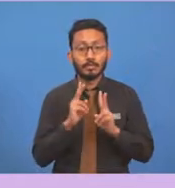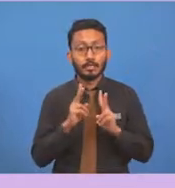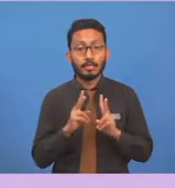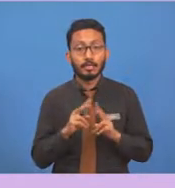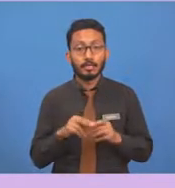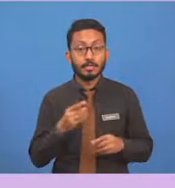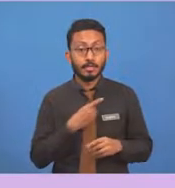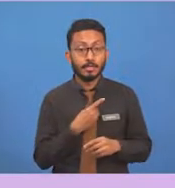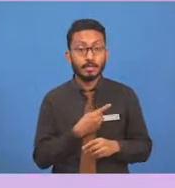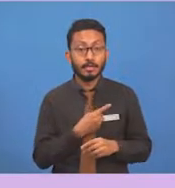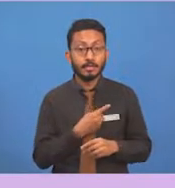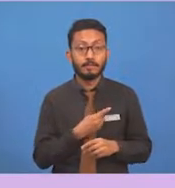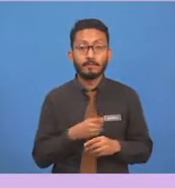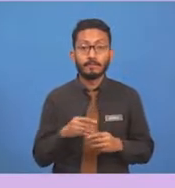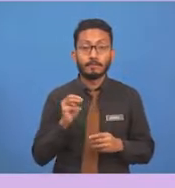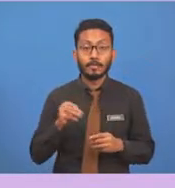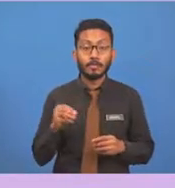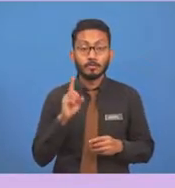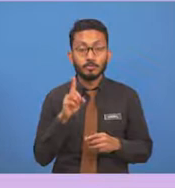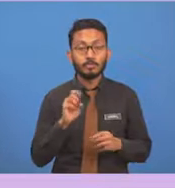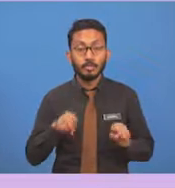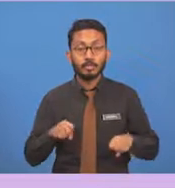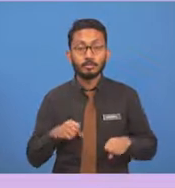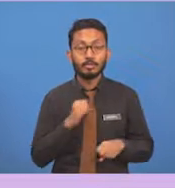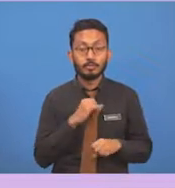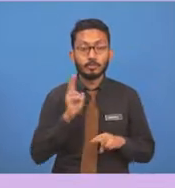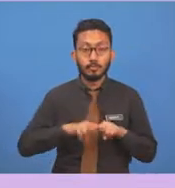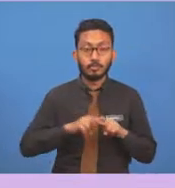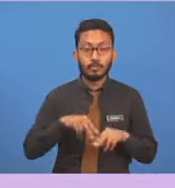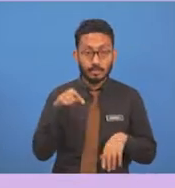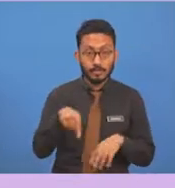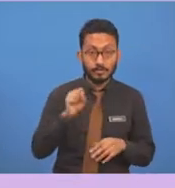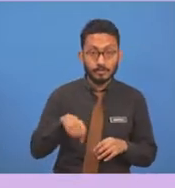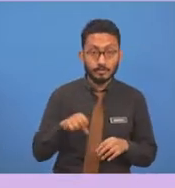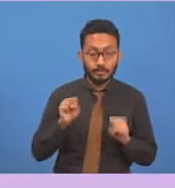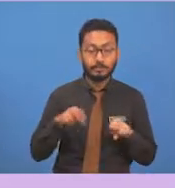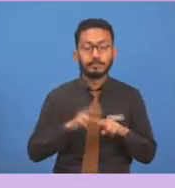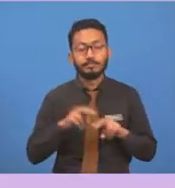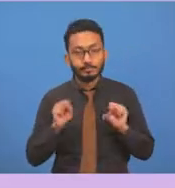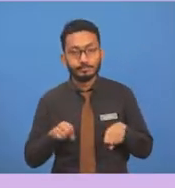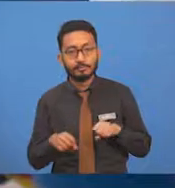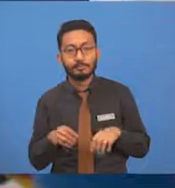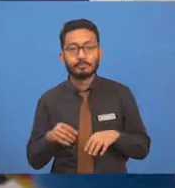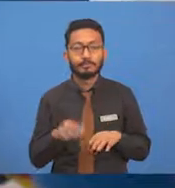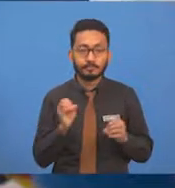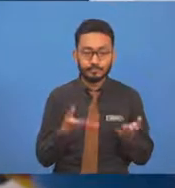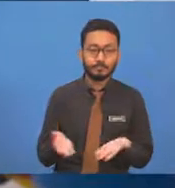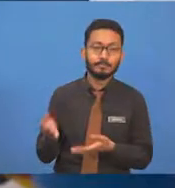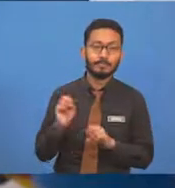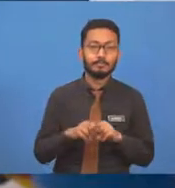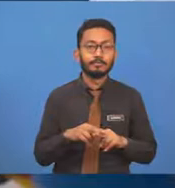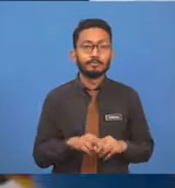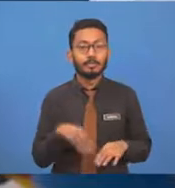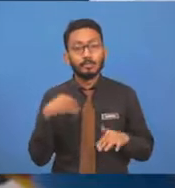1. Bolehkah saya duduk di sini? Murid 2. Boleh, silakan. Dalam gambar